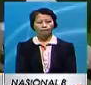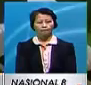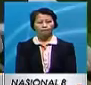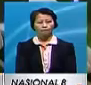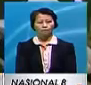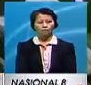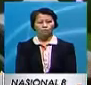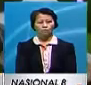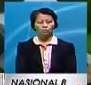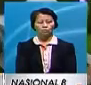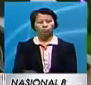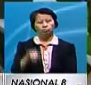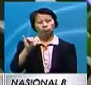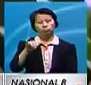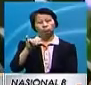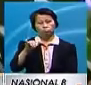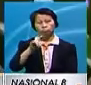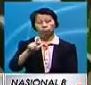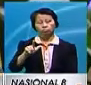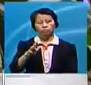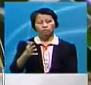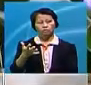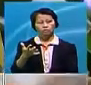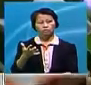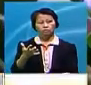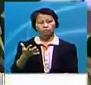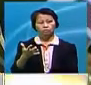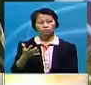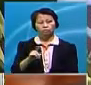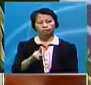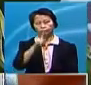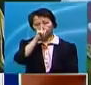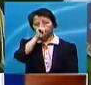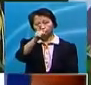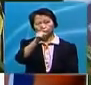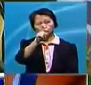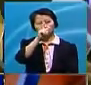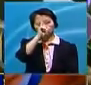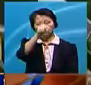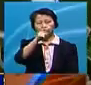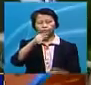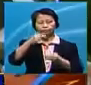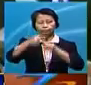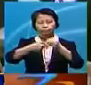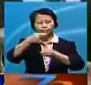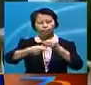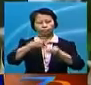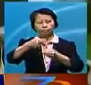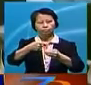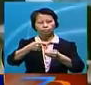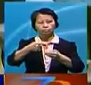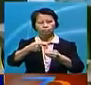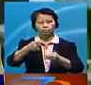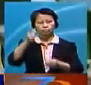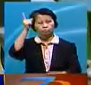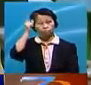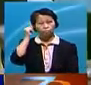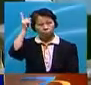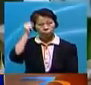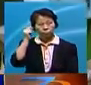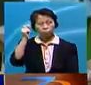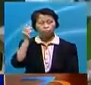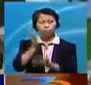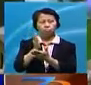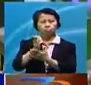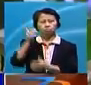ini yalah itu sebenarnya berkenaan dengan bersara ni So